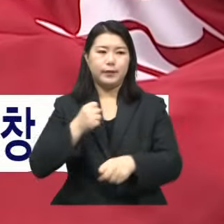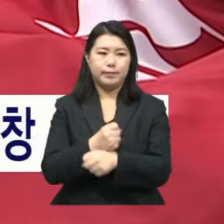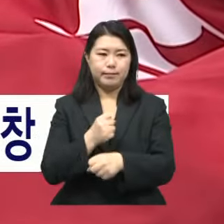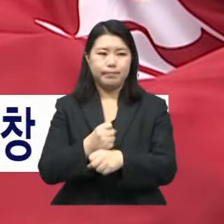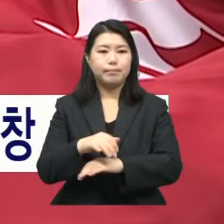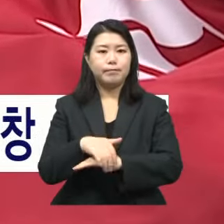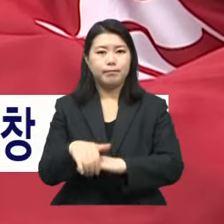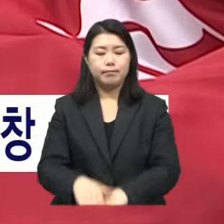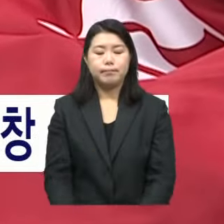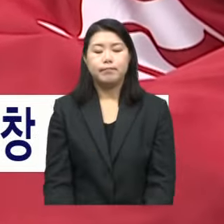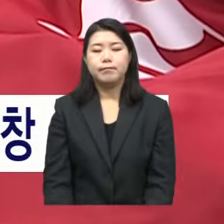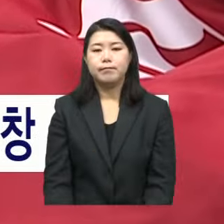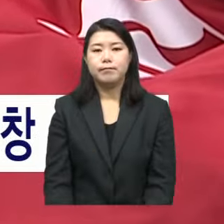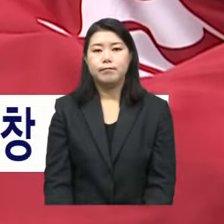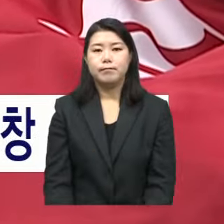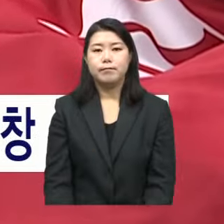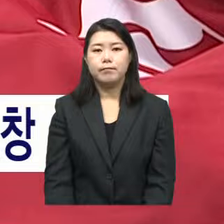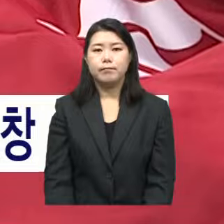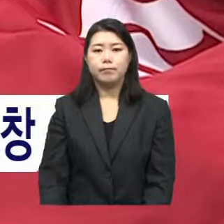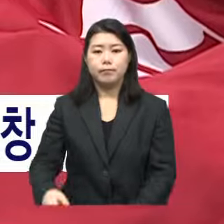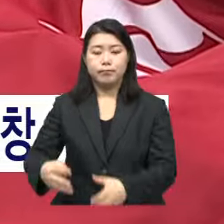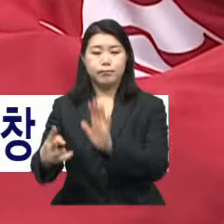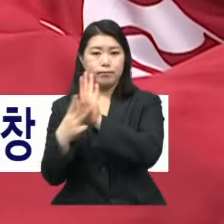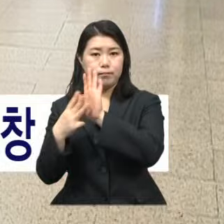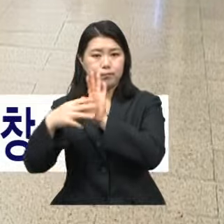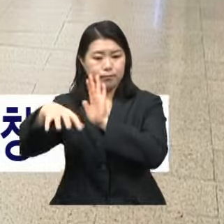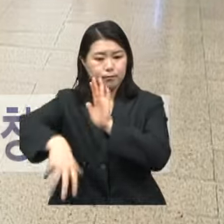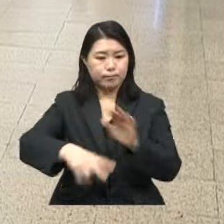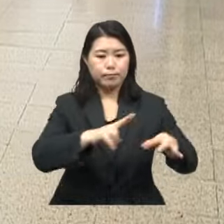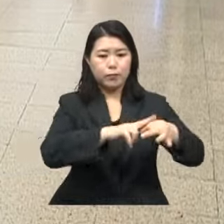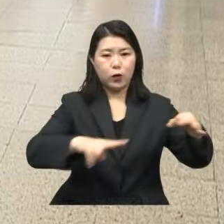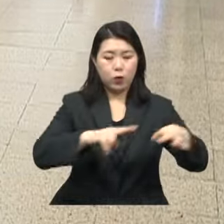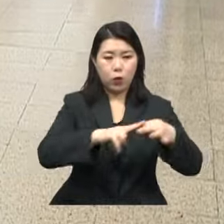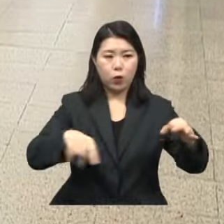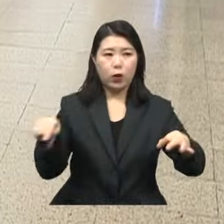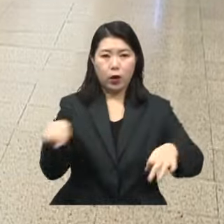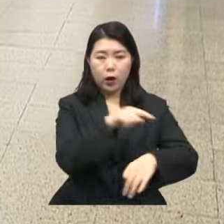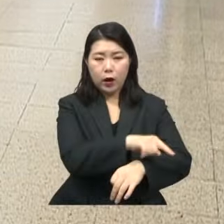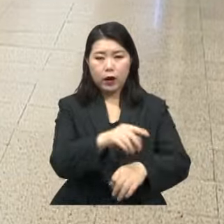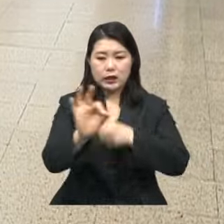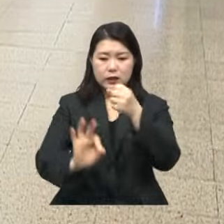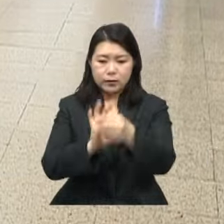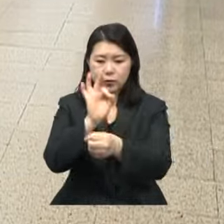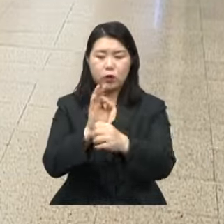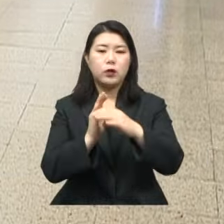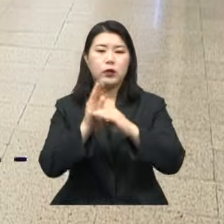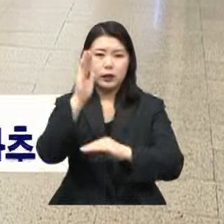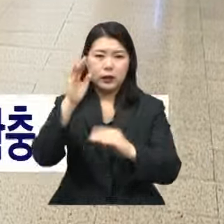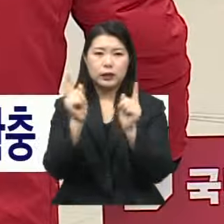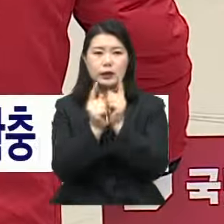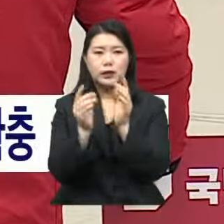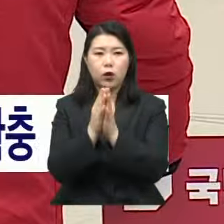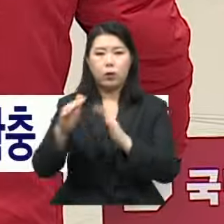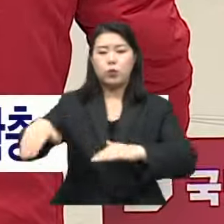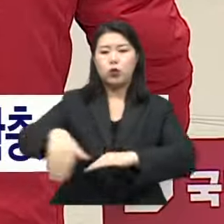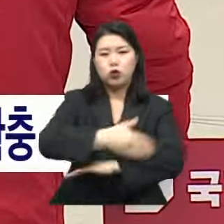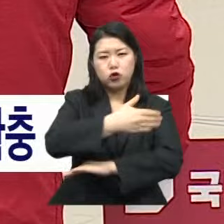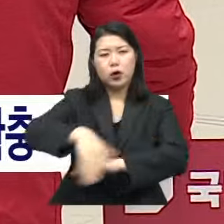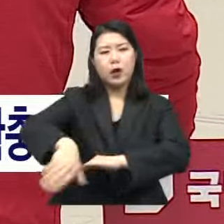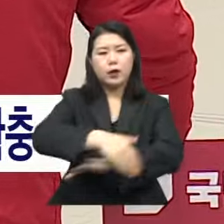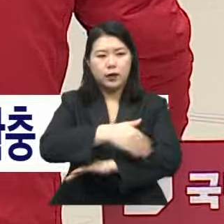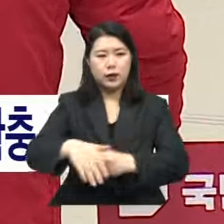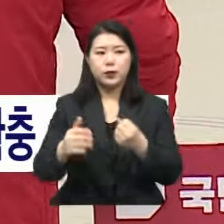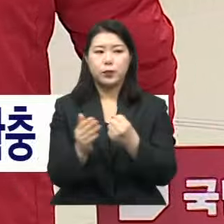후보. 중랑에서 여의도까지 10년 넘게 직접 출퇴근을 하며 겪은 고충을 바탕으로